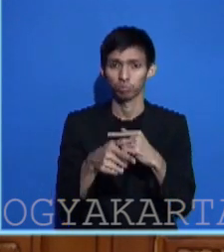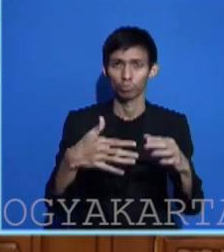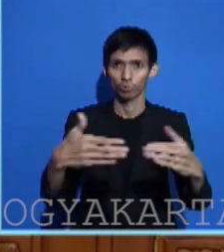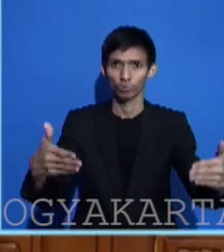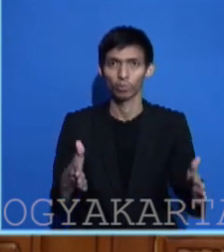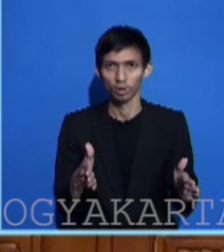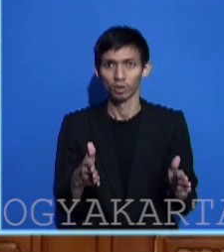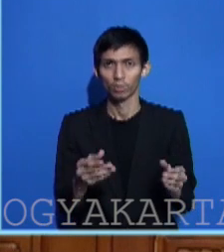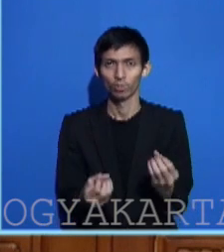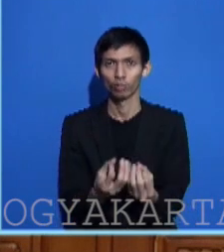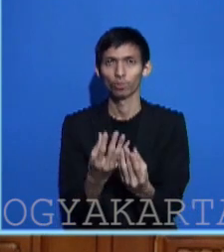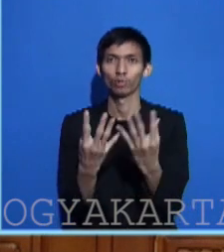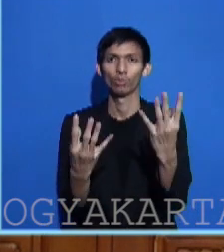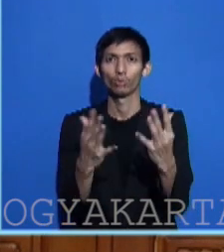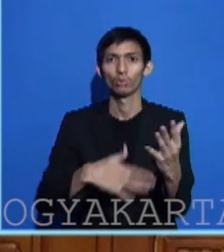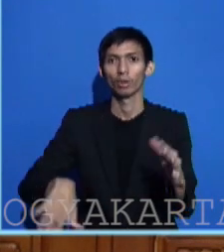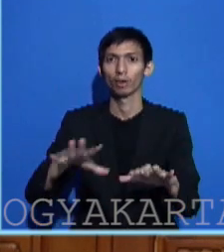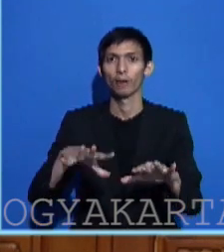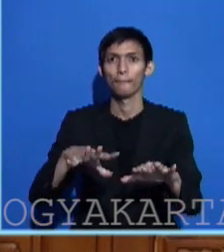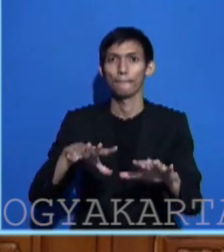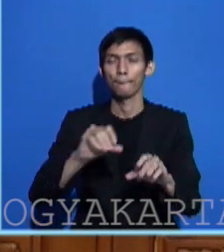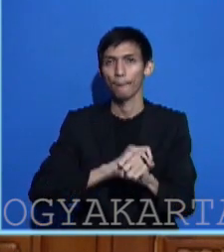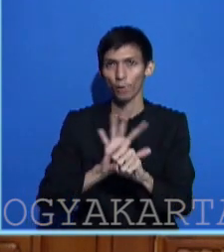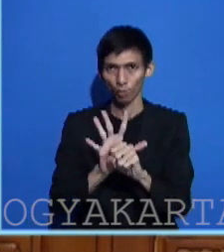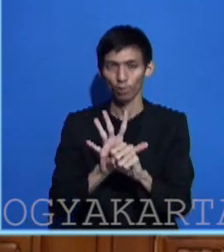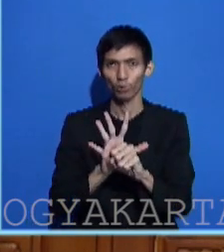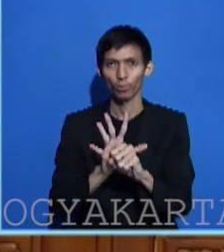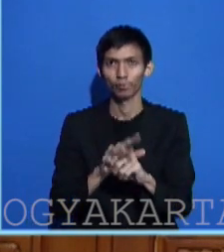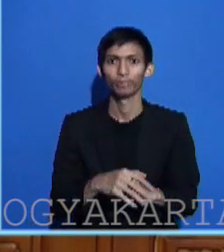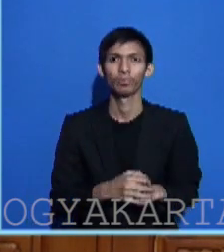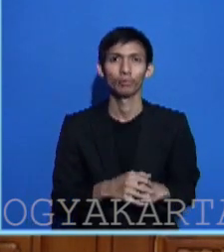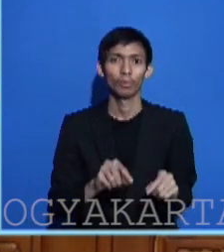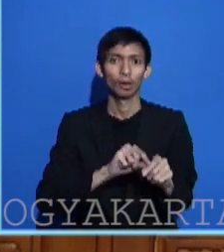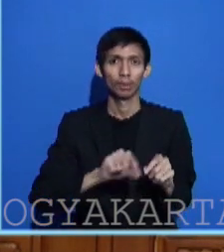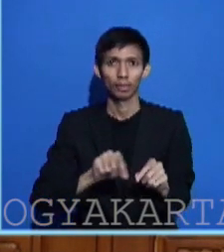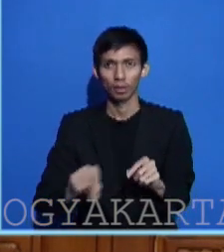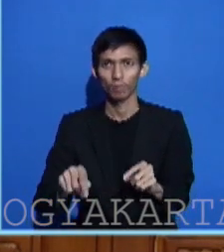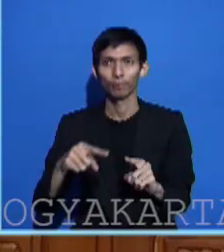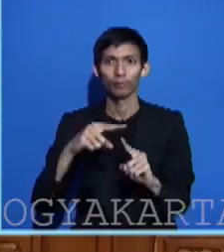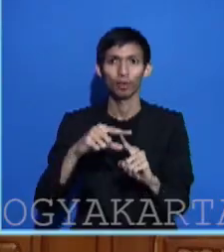kadang tanin Kabupaten Kulon Progo dan sangat terpaken Toto tanam pantun polowijo